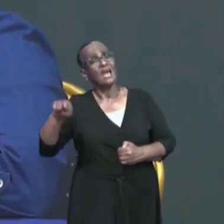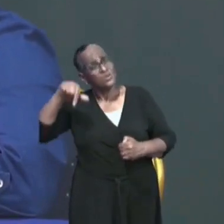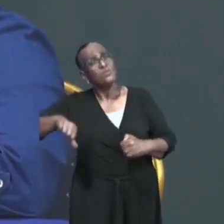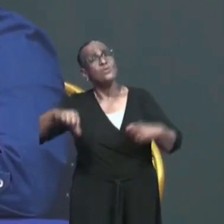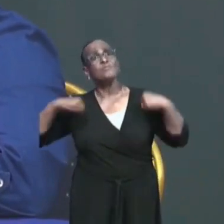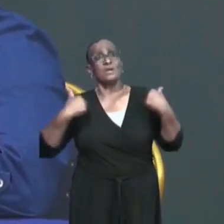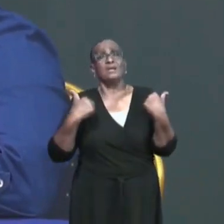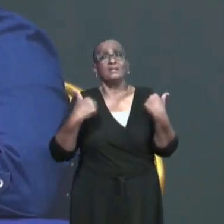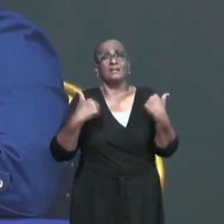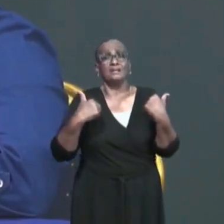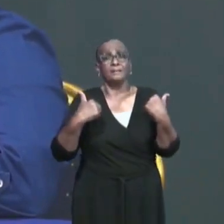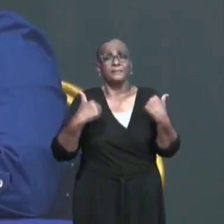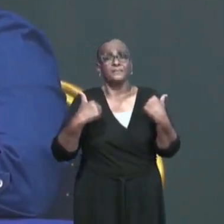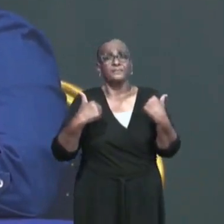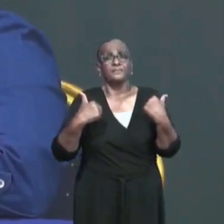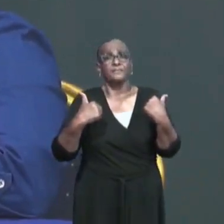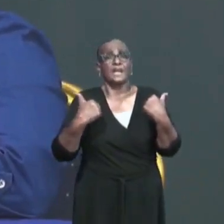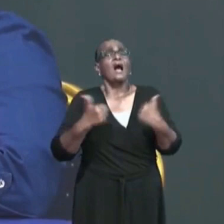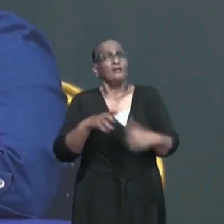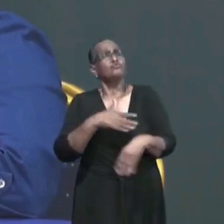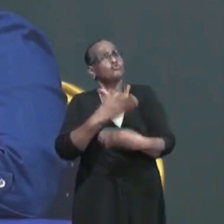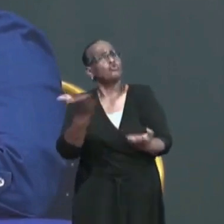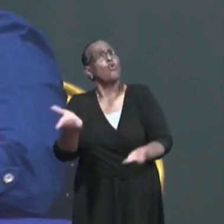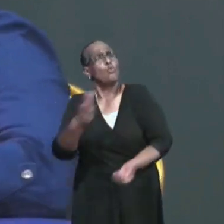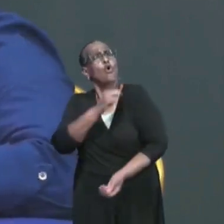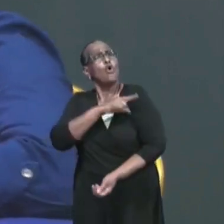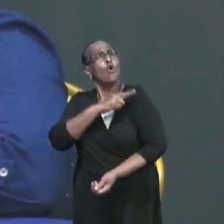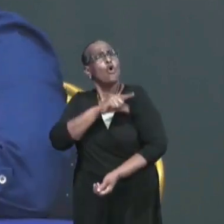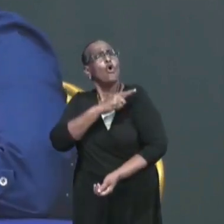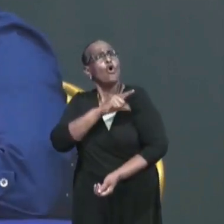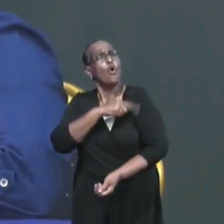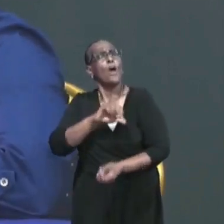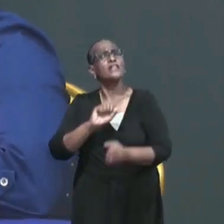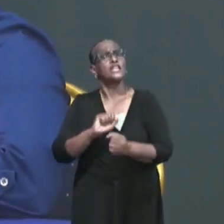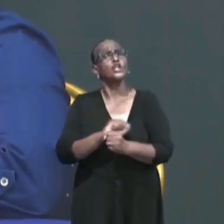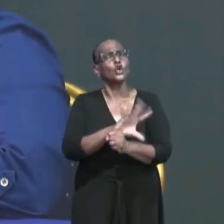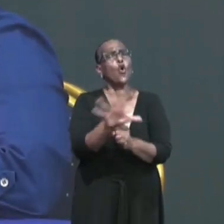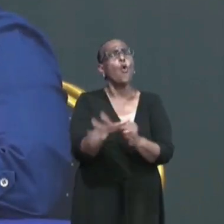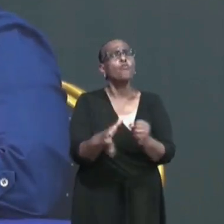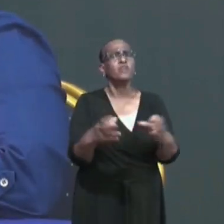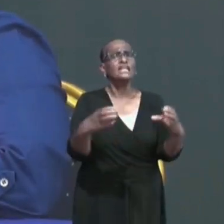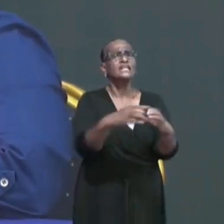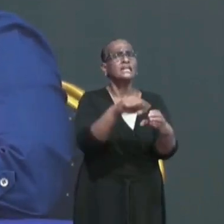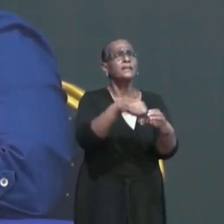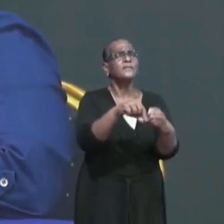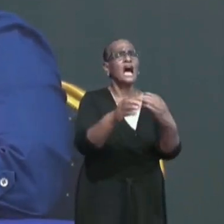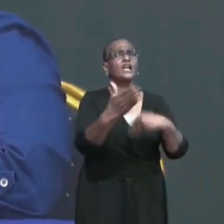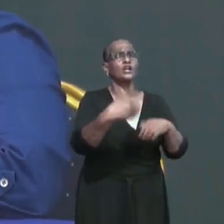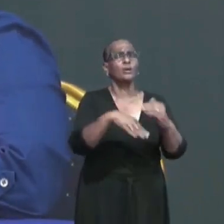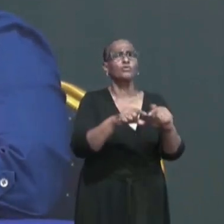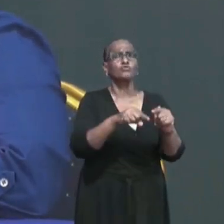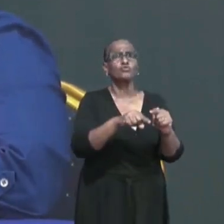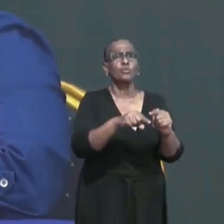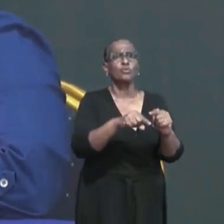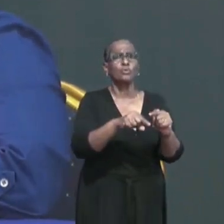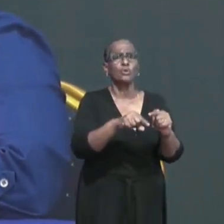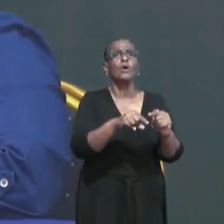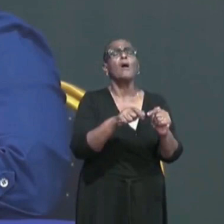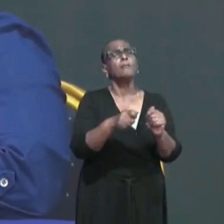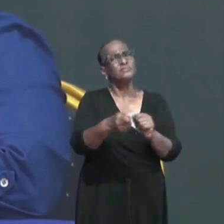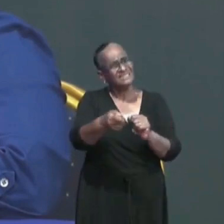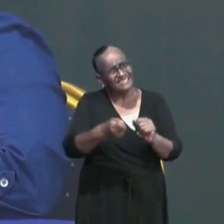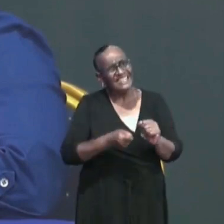beginnen om zoals we dat gewend zijn hobby's in het heel cool het gebeuren om in die ze dus dan de kaart op te